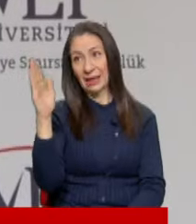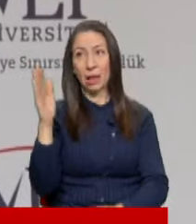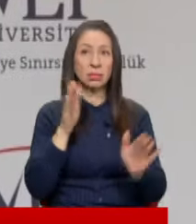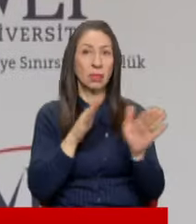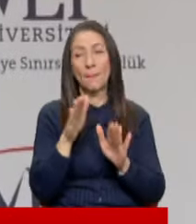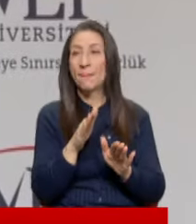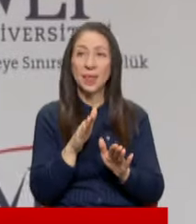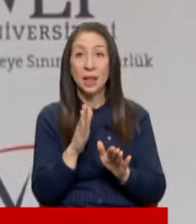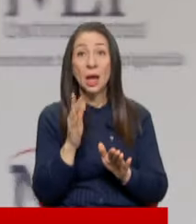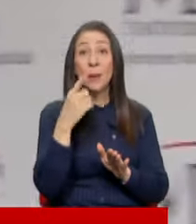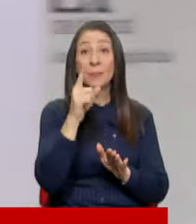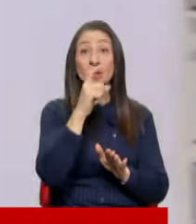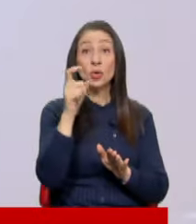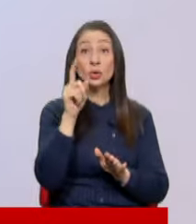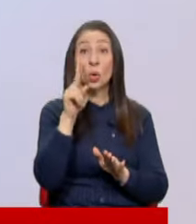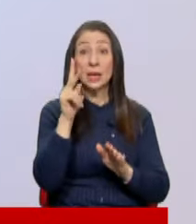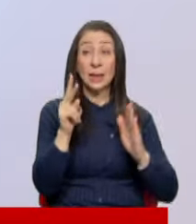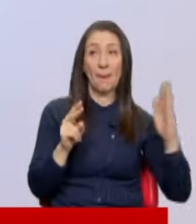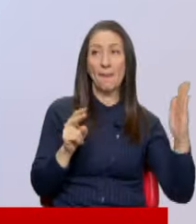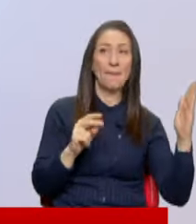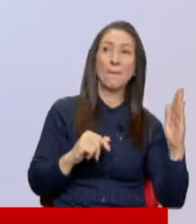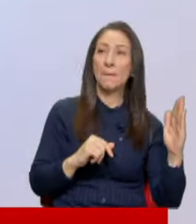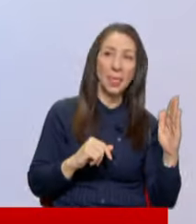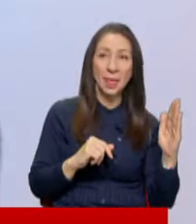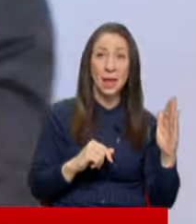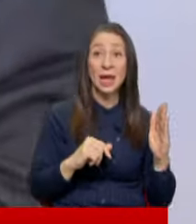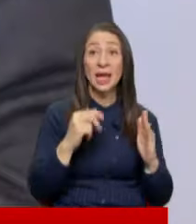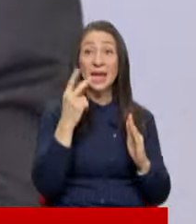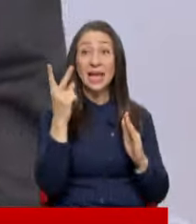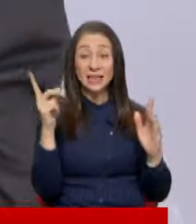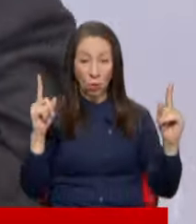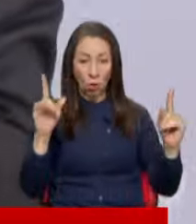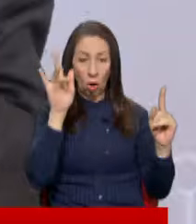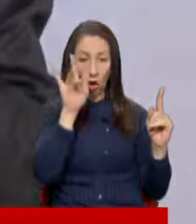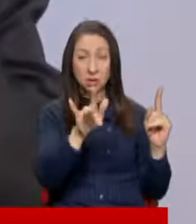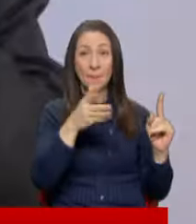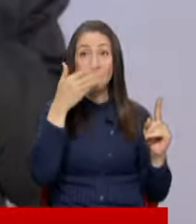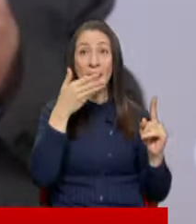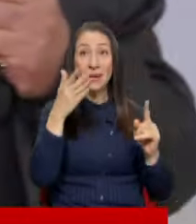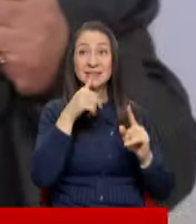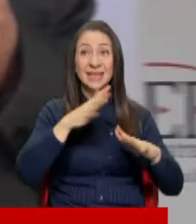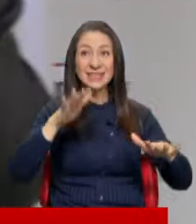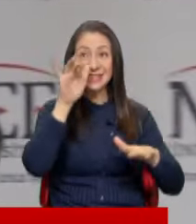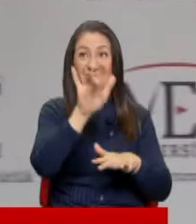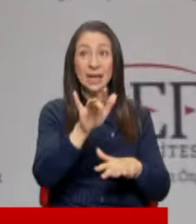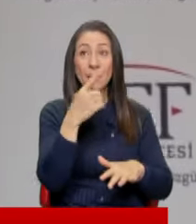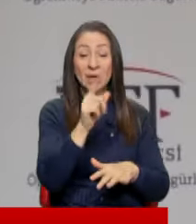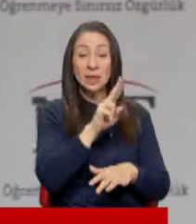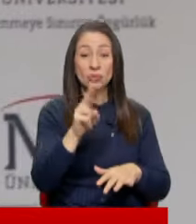olmuş 1912'de burada olmuş ikisinin ortası Marmara Denizi